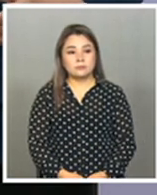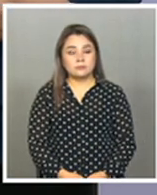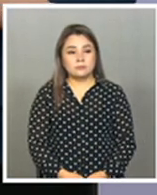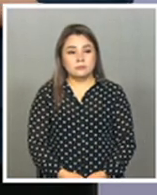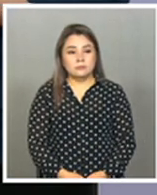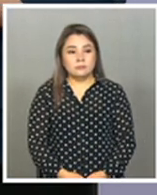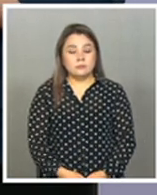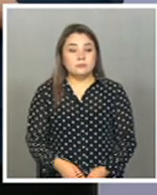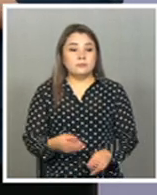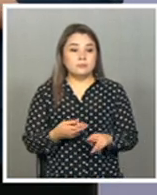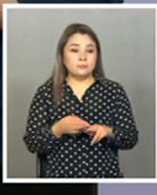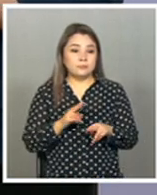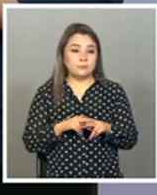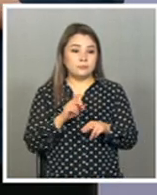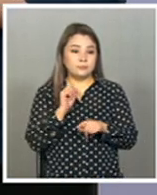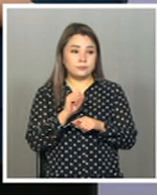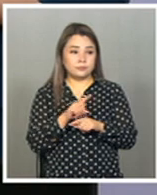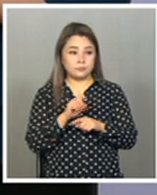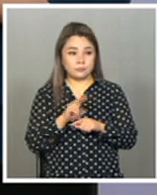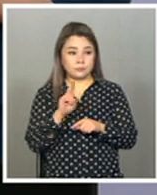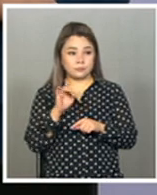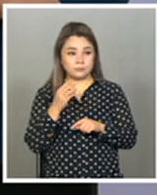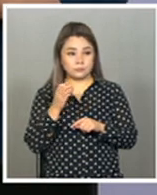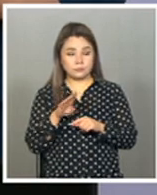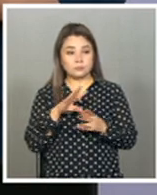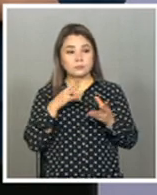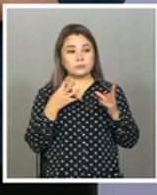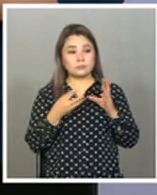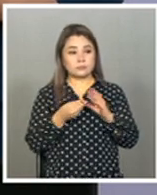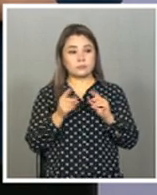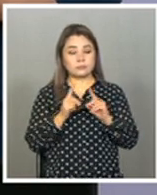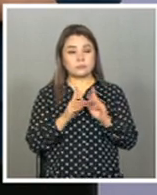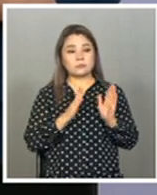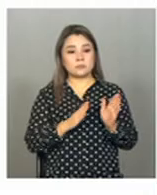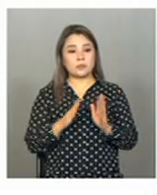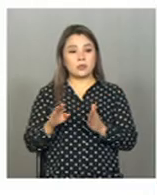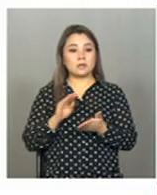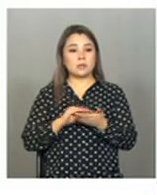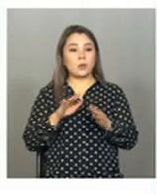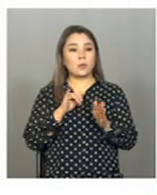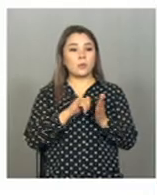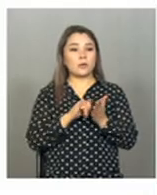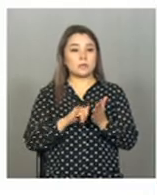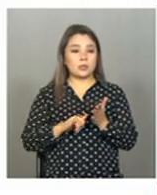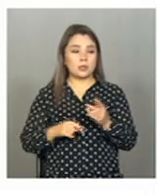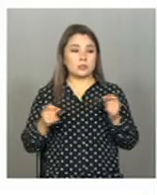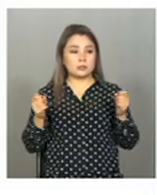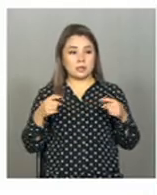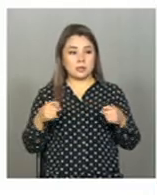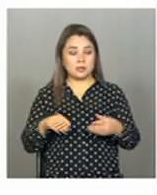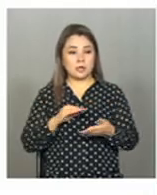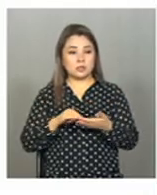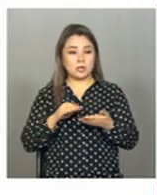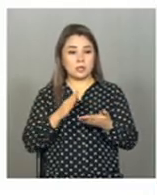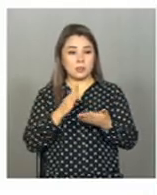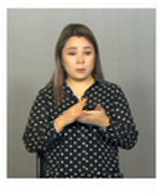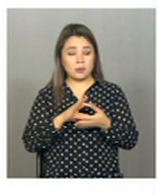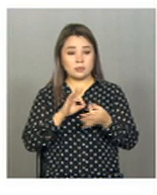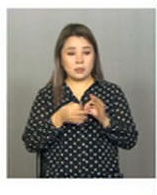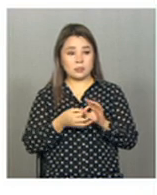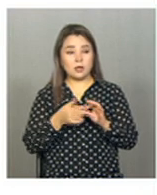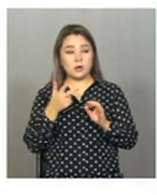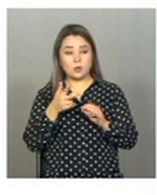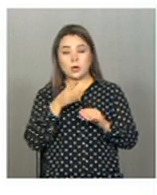Бұл тапсырмада қыпшақтардың қалыптасу кезеңін ретімен орналастырыңыздар. Жоғарыда атап өткендей, біз үш